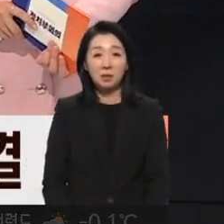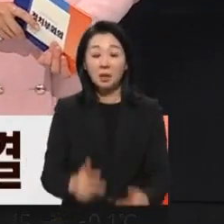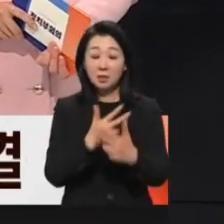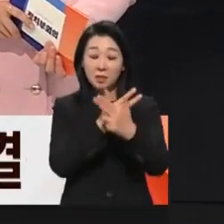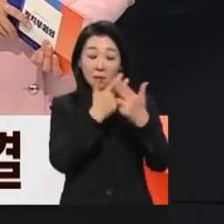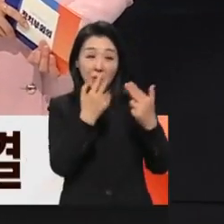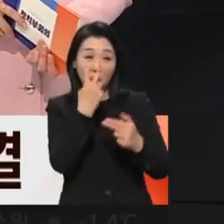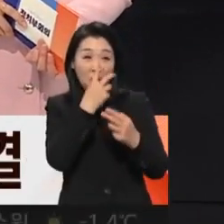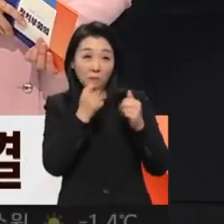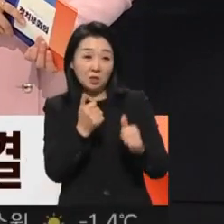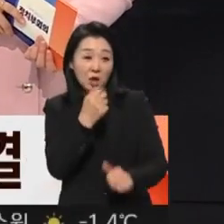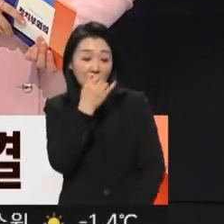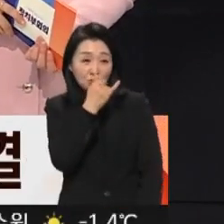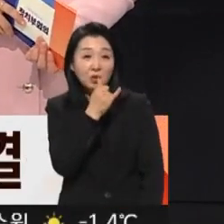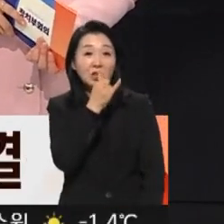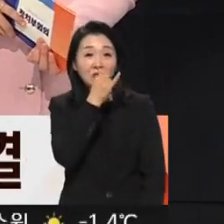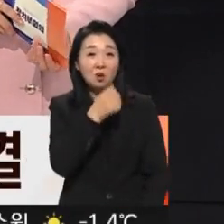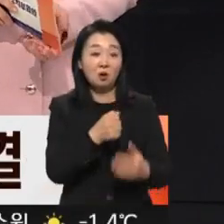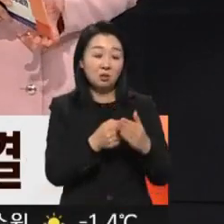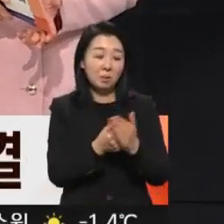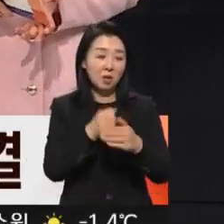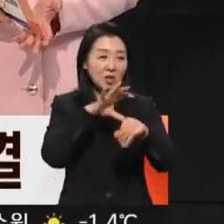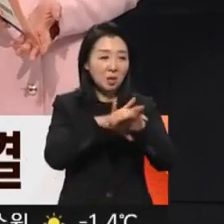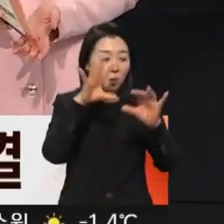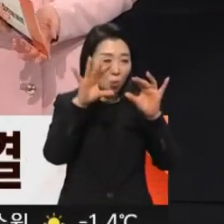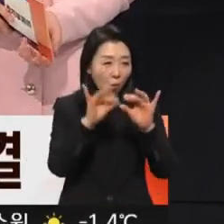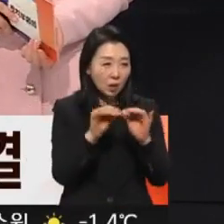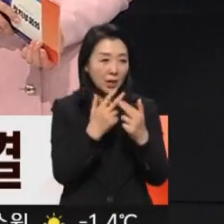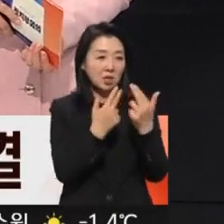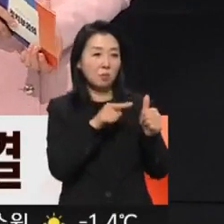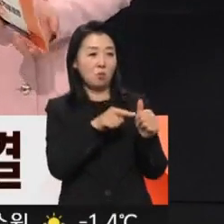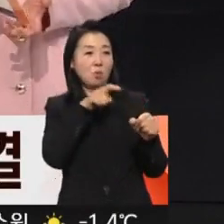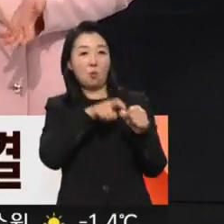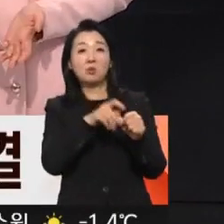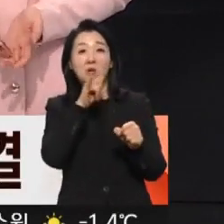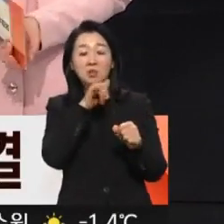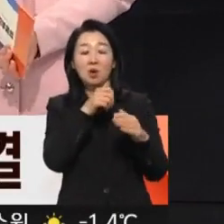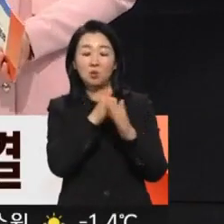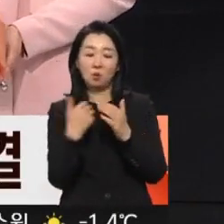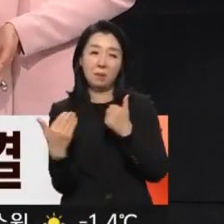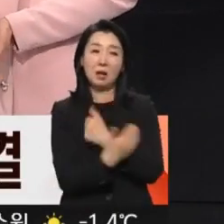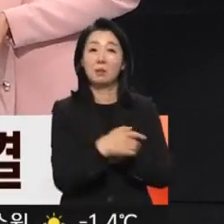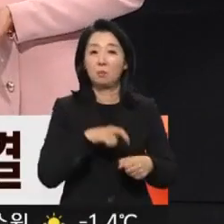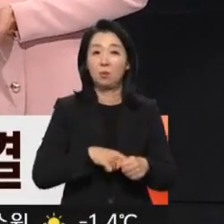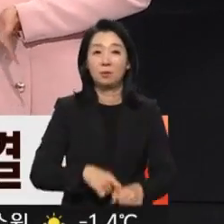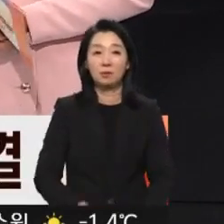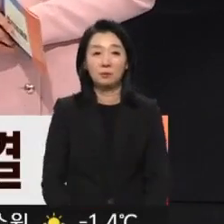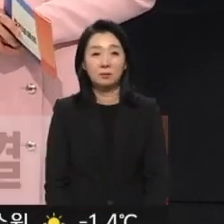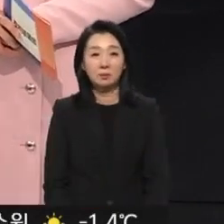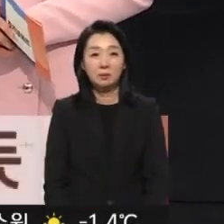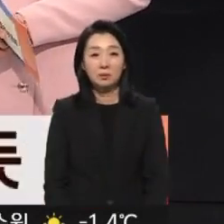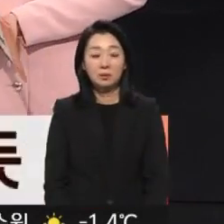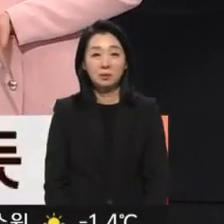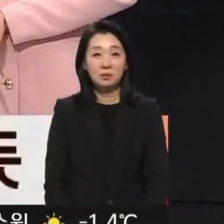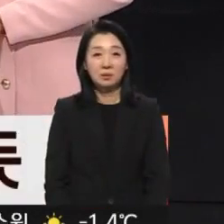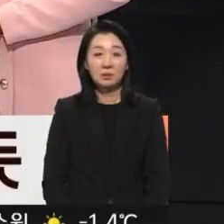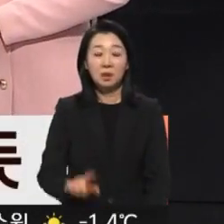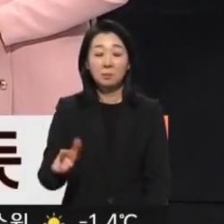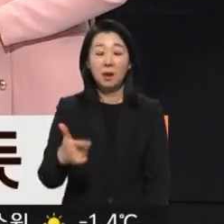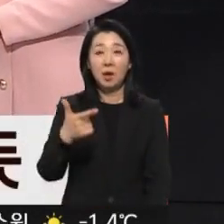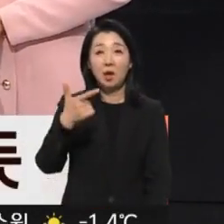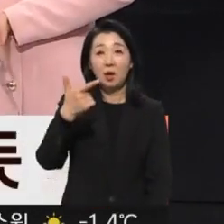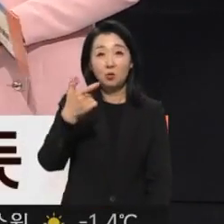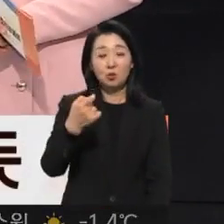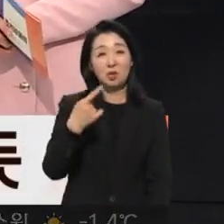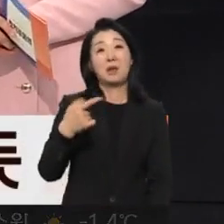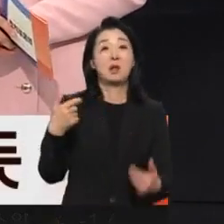만큼 체포동의안 부결 처리가 이 대표의 경우를 염두에 둔 게 아니냐는 방탄 논란이 일 걸로 보입니다. 네, 부결이 161표라는 거죠. 네.